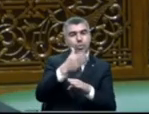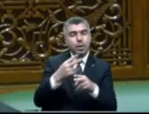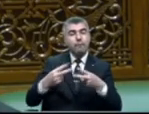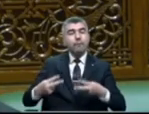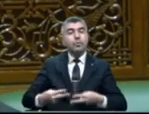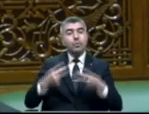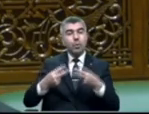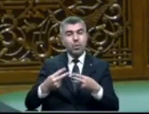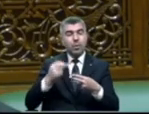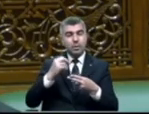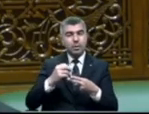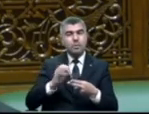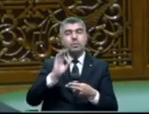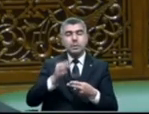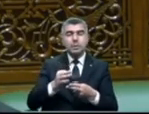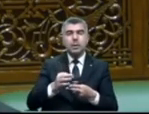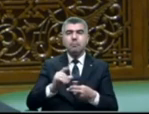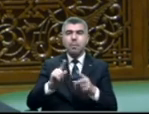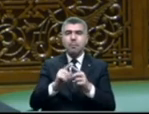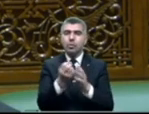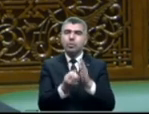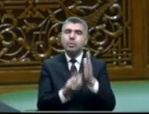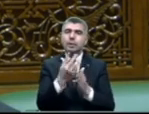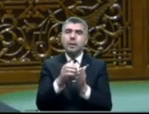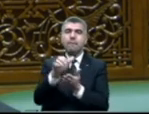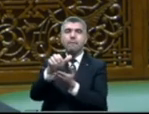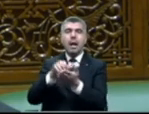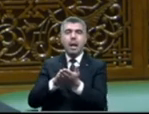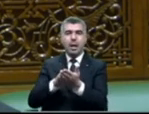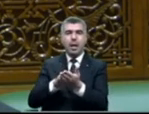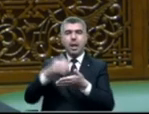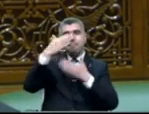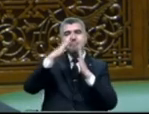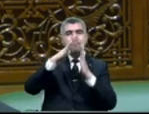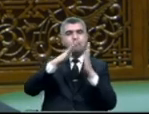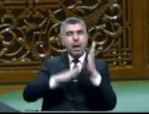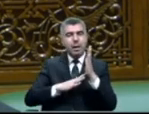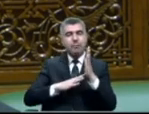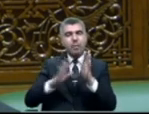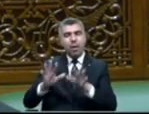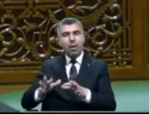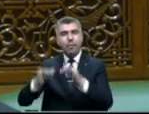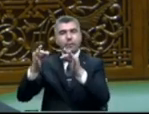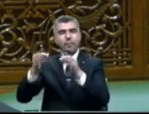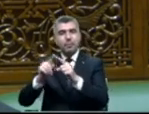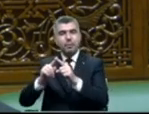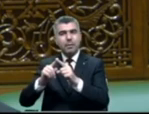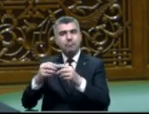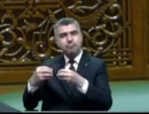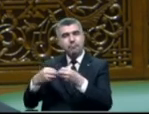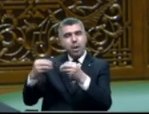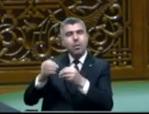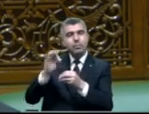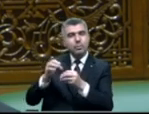الوطنية والدولية ساهمة إلى حد كبير في تطوير الفلاحة المغربية وفي الرفع من قدراتها الإنتاجية والتنافسية،